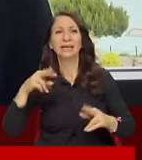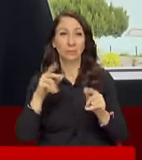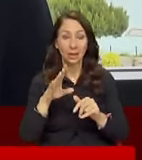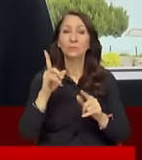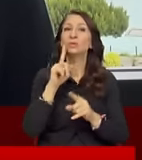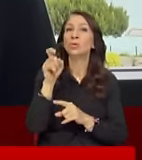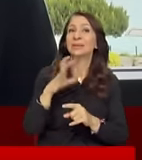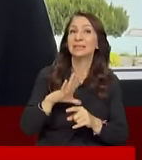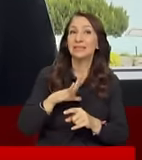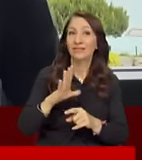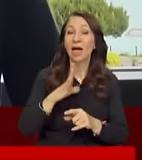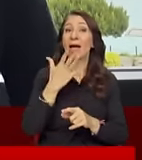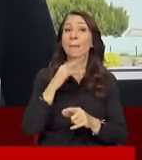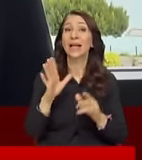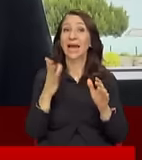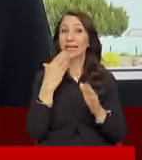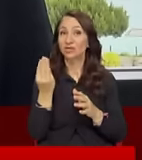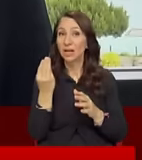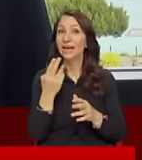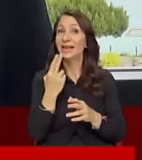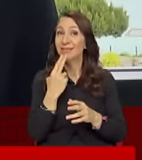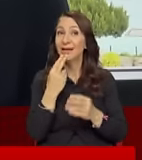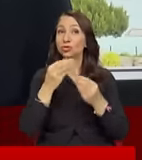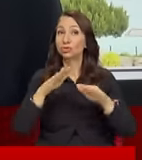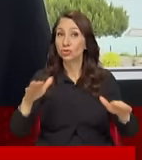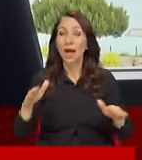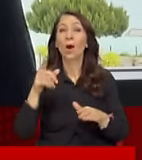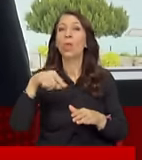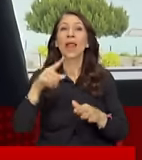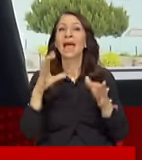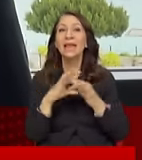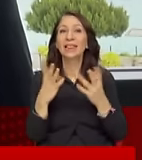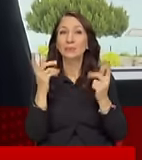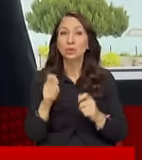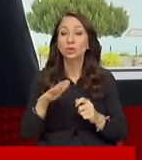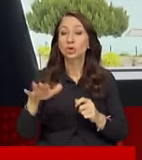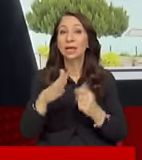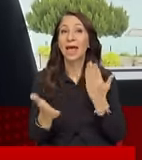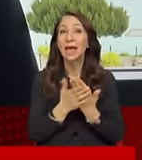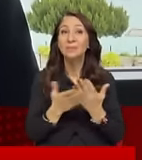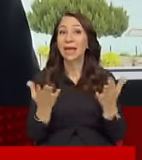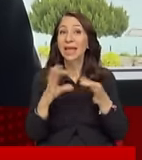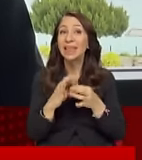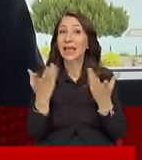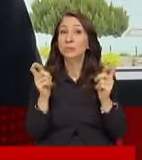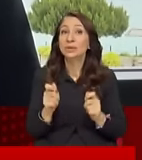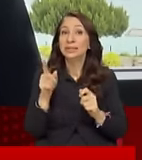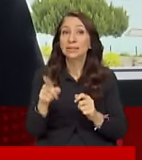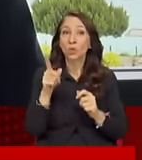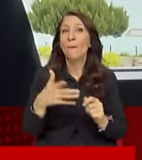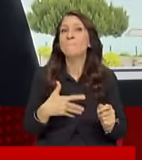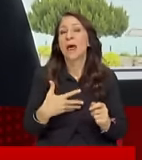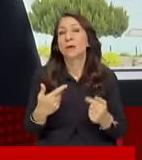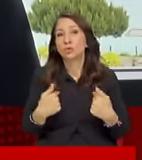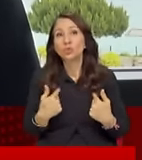soru daha var. Özellikle emekliler, gençler, kadınlar, çocuklar, onlarla ilgili ne yapacaksınız? Sosyal yardımlarla ilgili ne yapacaksınız? Onu da